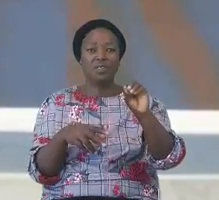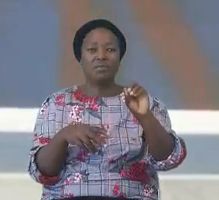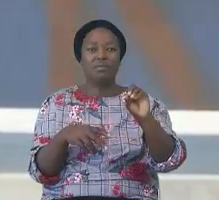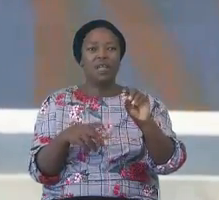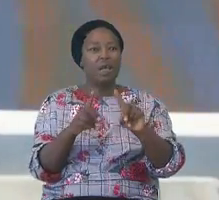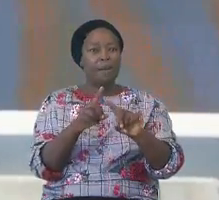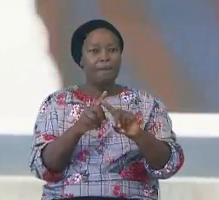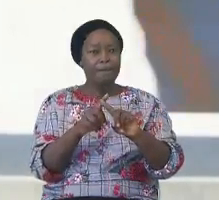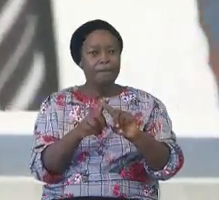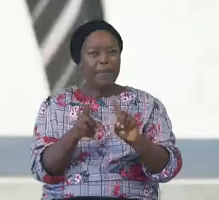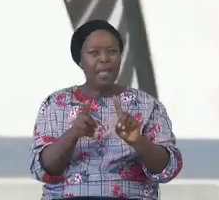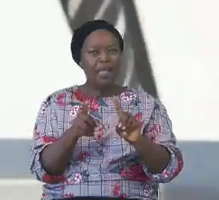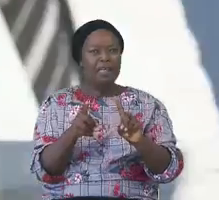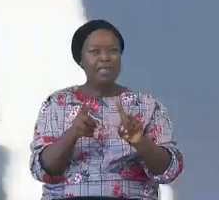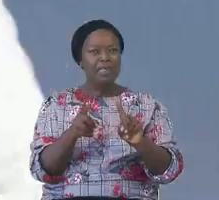repenti.